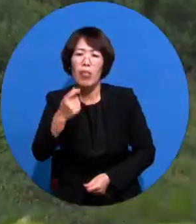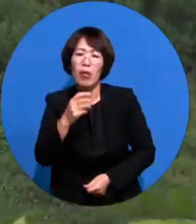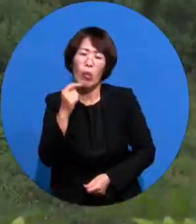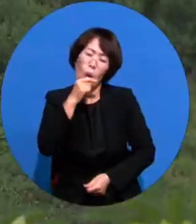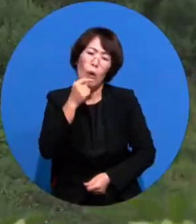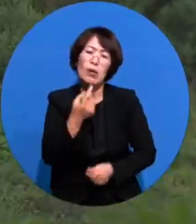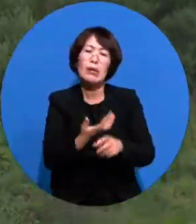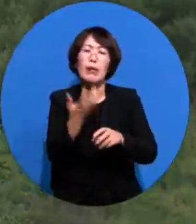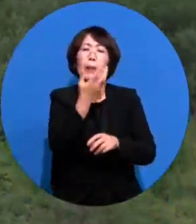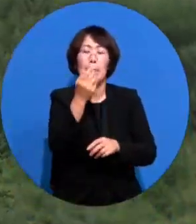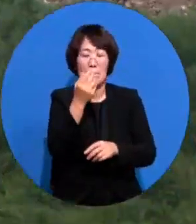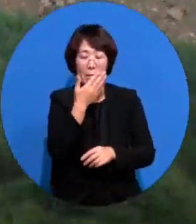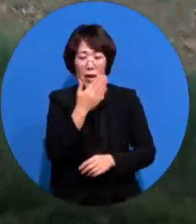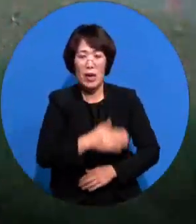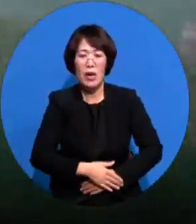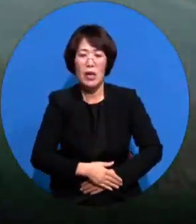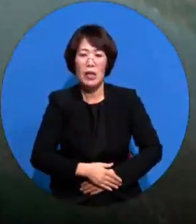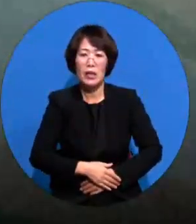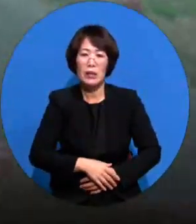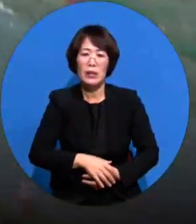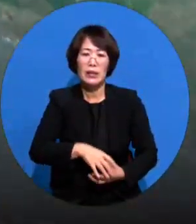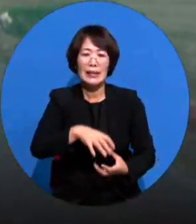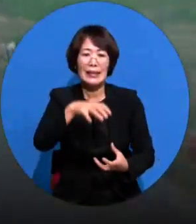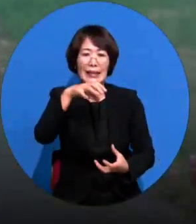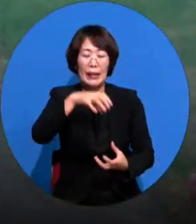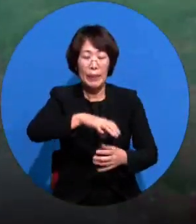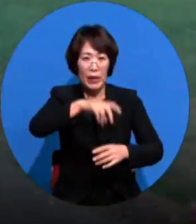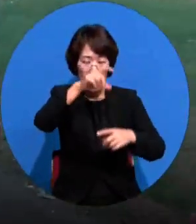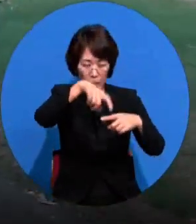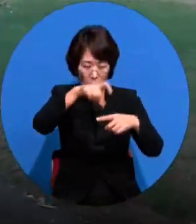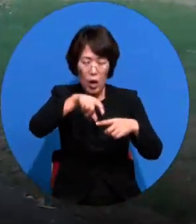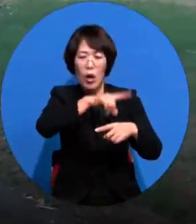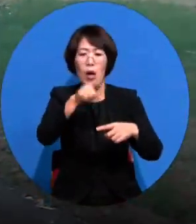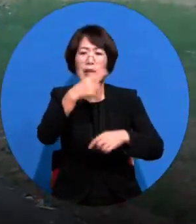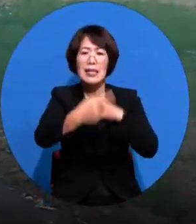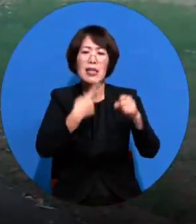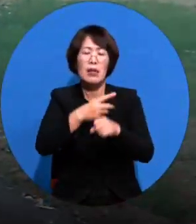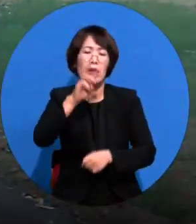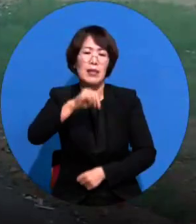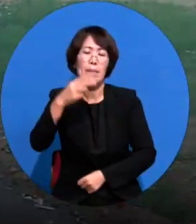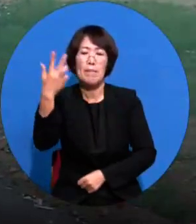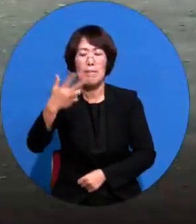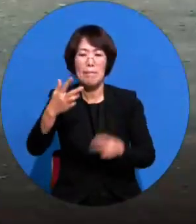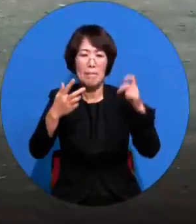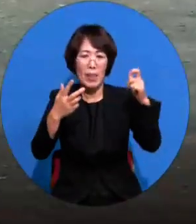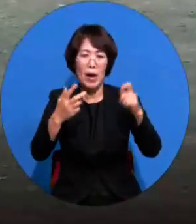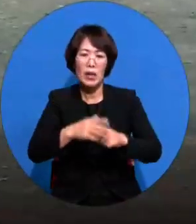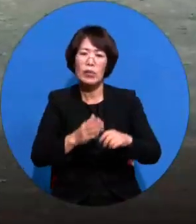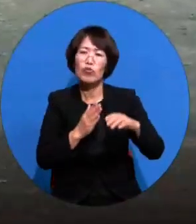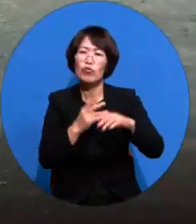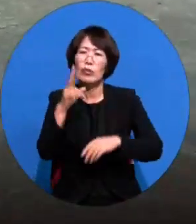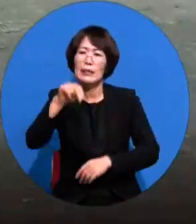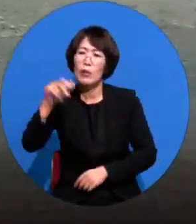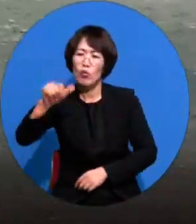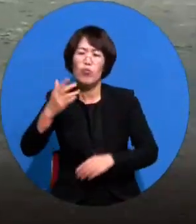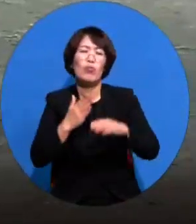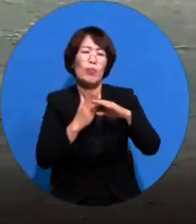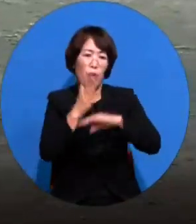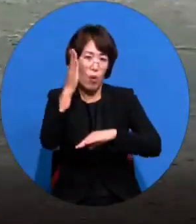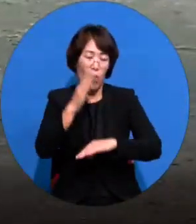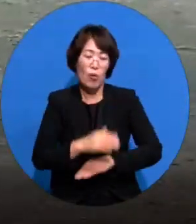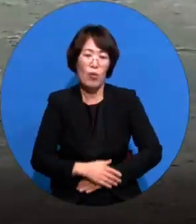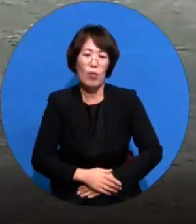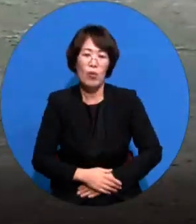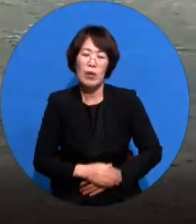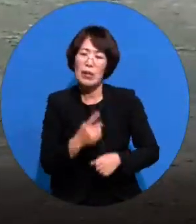발생합니다. 매립량 등을 토대로 산정한 연평균 온실가스의 양은 3만 8천 톤. 기준치인 2만 5천 톤을